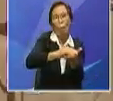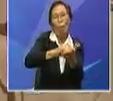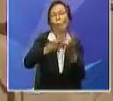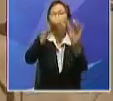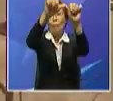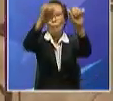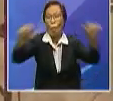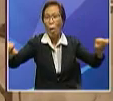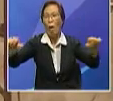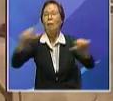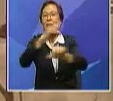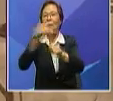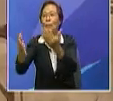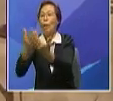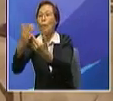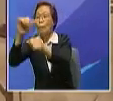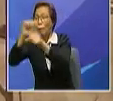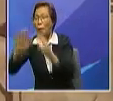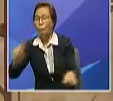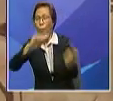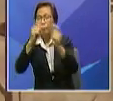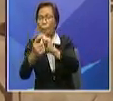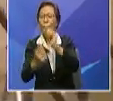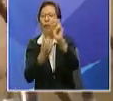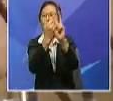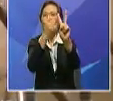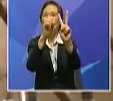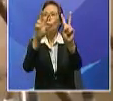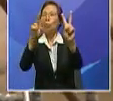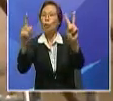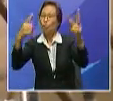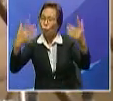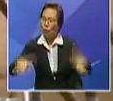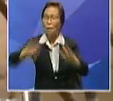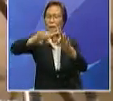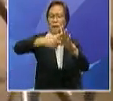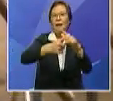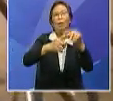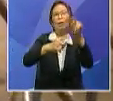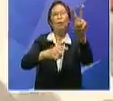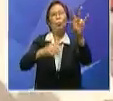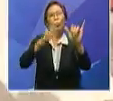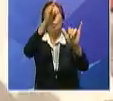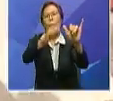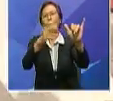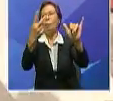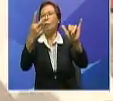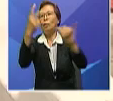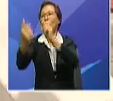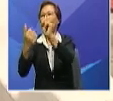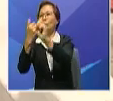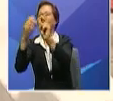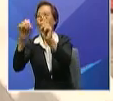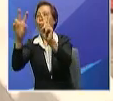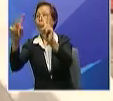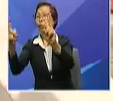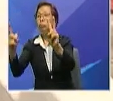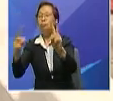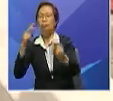penginapan dan kemudian pekerja pindahan 2021 telah dikosongkan pada 26 Feb 2012 satu